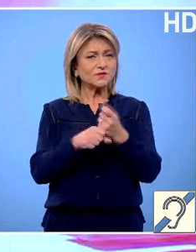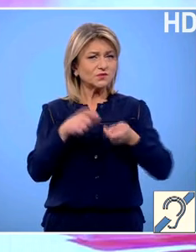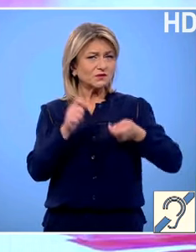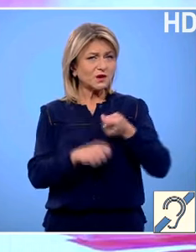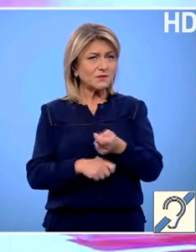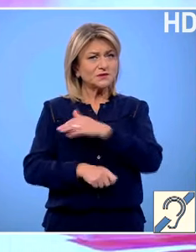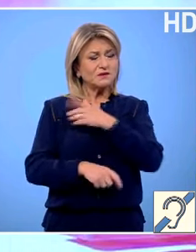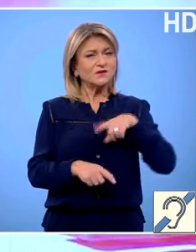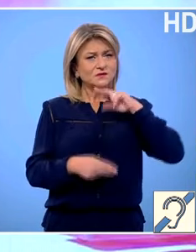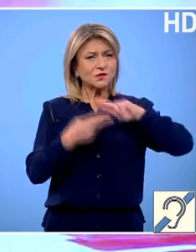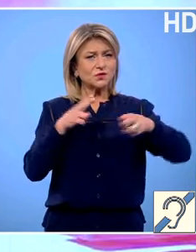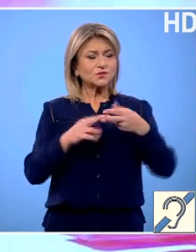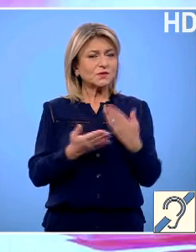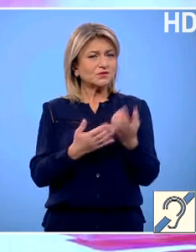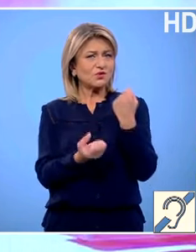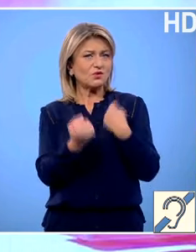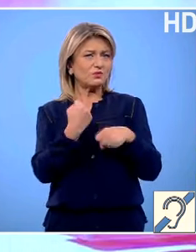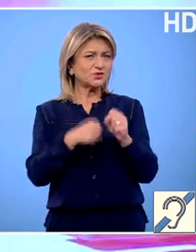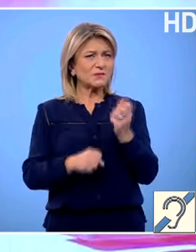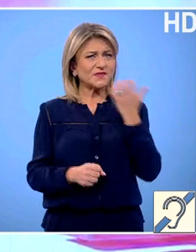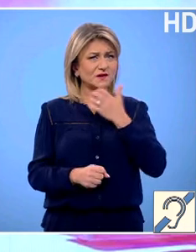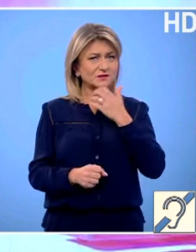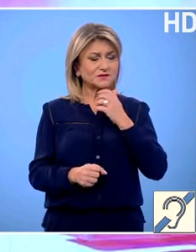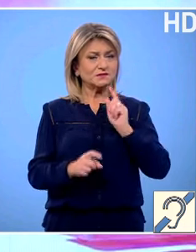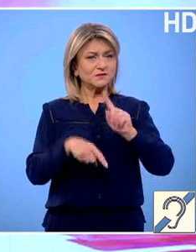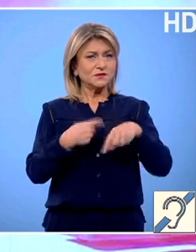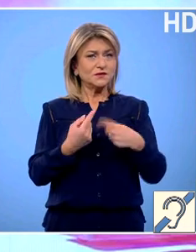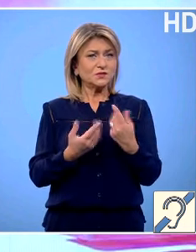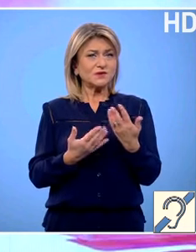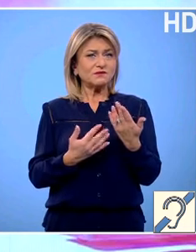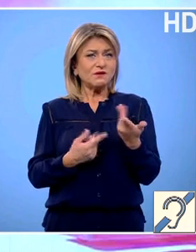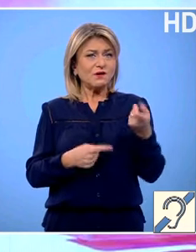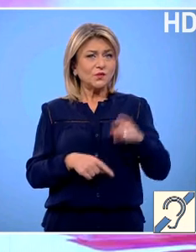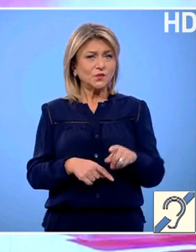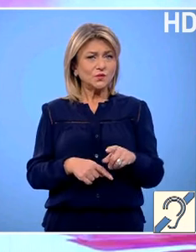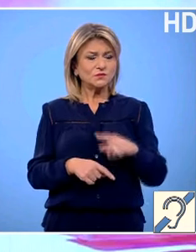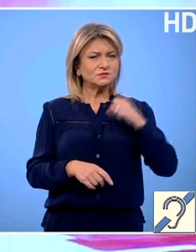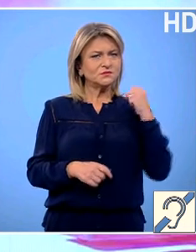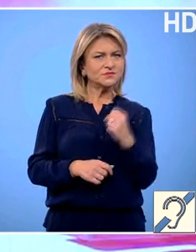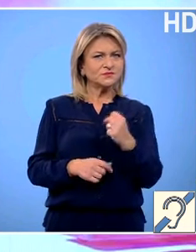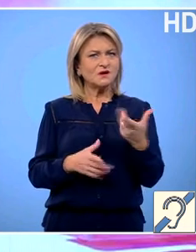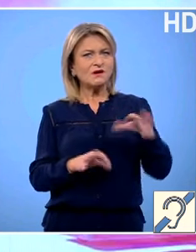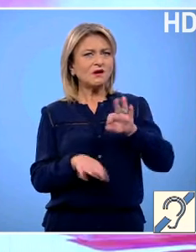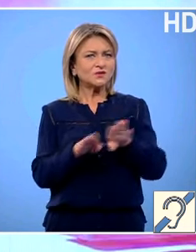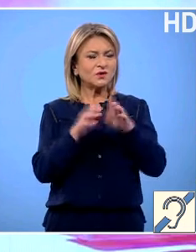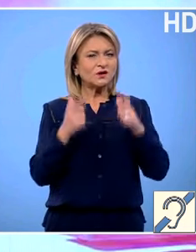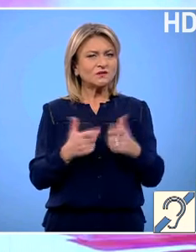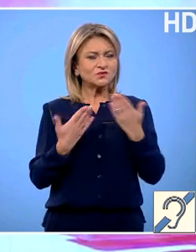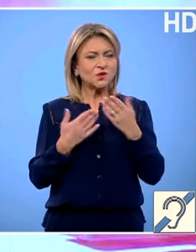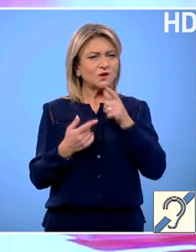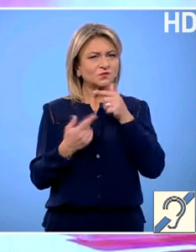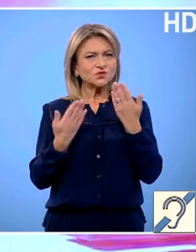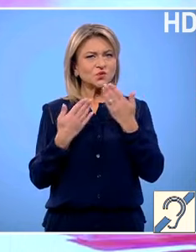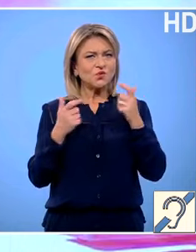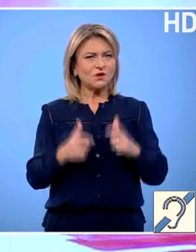reclamații. Elevul este cunoscut pentru comportamentul său agresiv. În urmă cu doar câteva luni și-a înjunghiat un alt coleg de clasă chiar în incinta